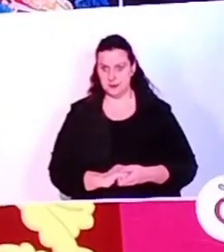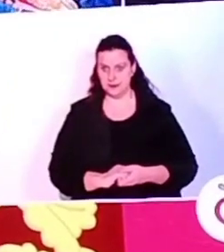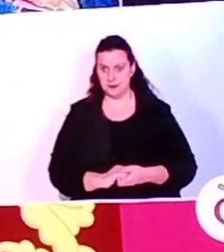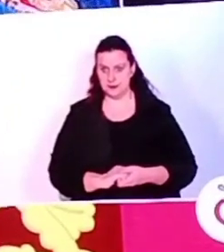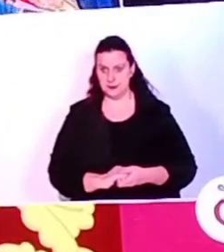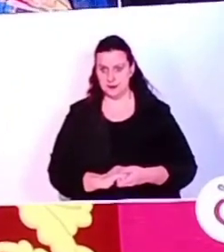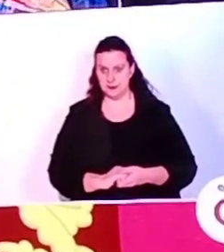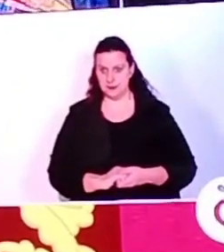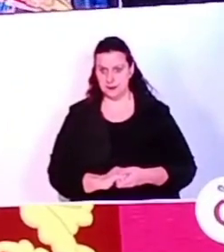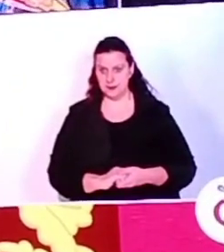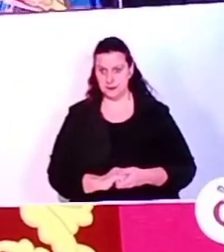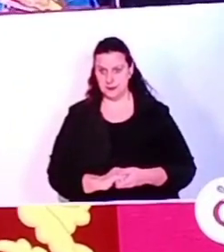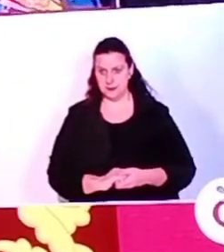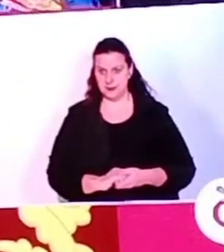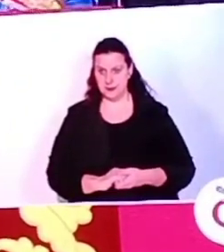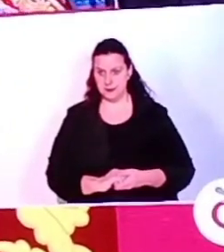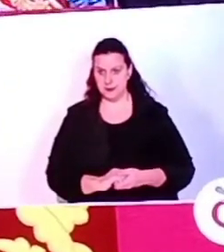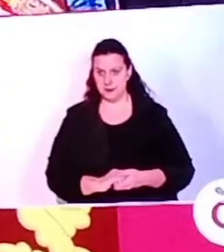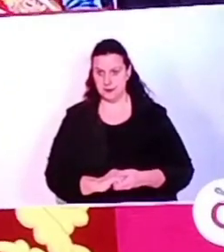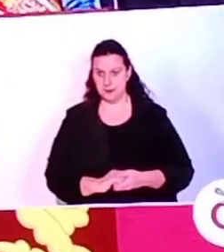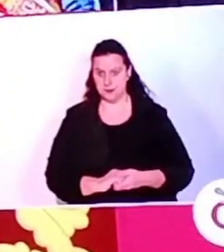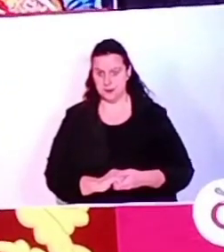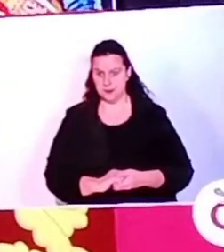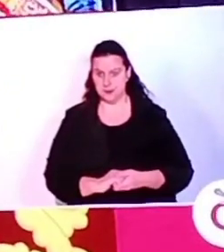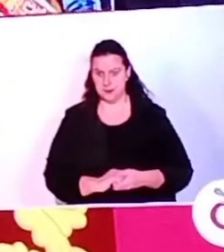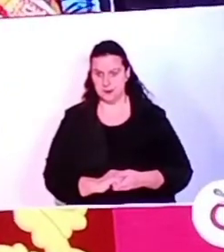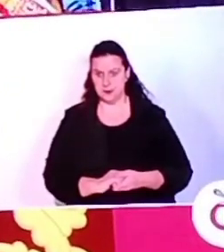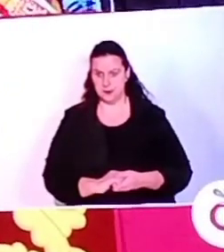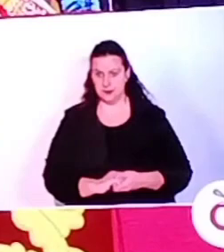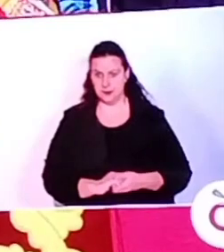Bé. Ella apareix tranquil·la, bé. Tranquil·litat, calma.